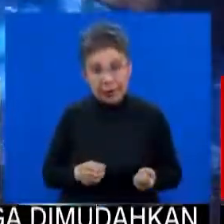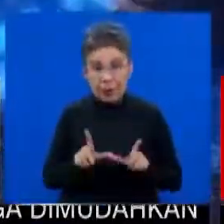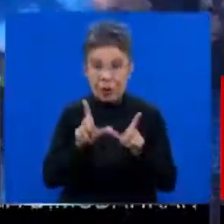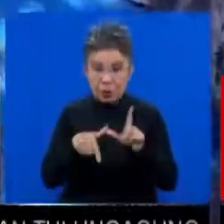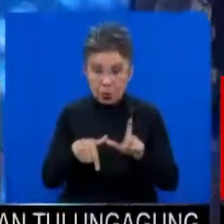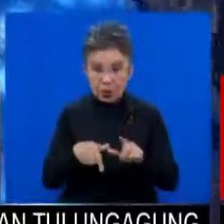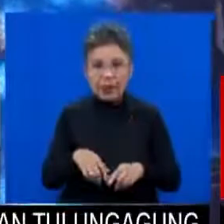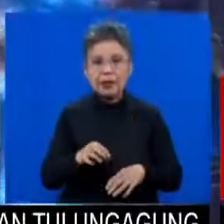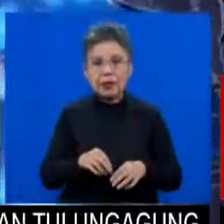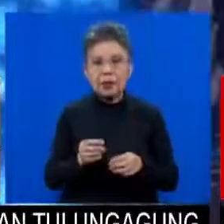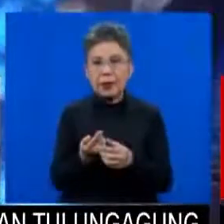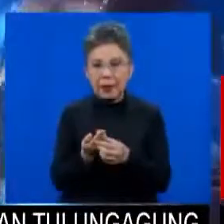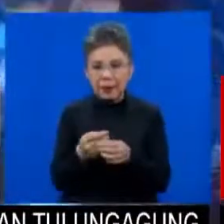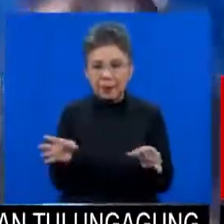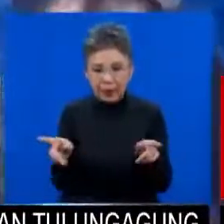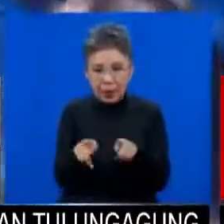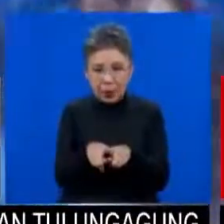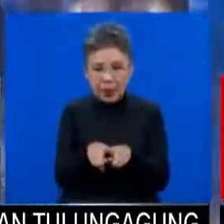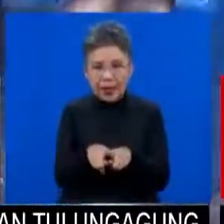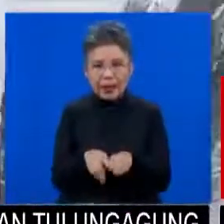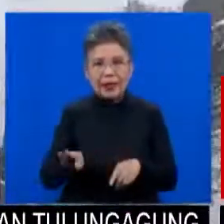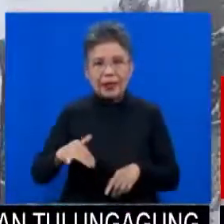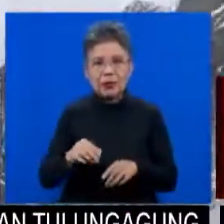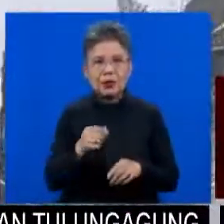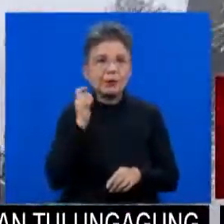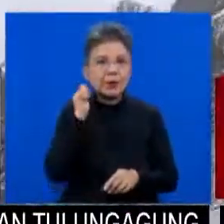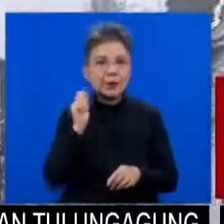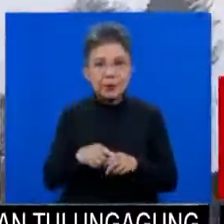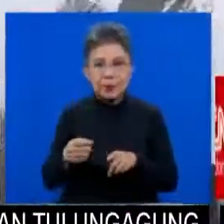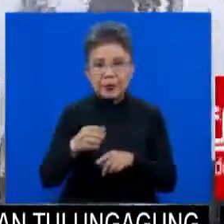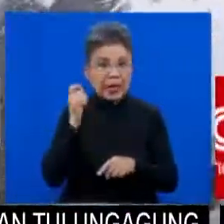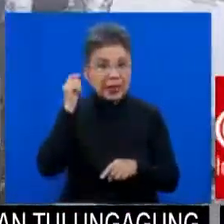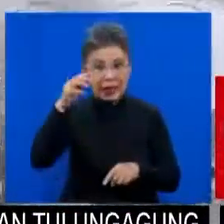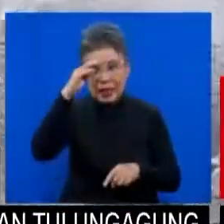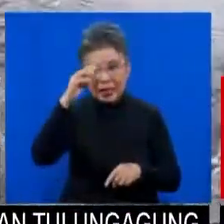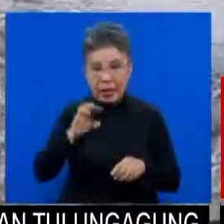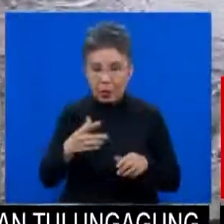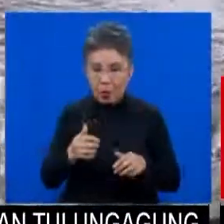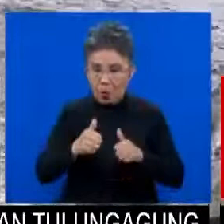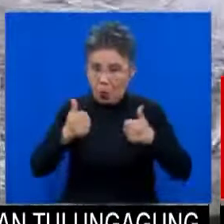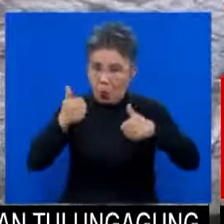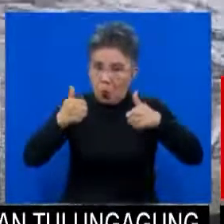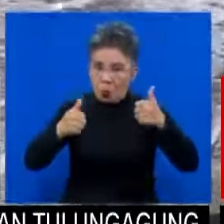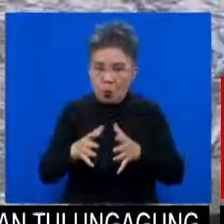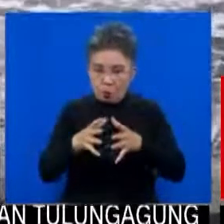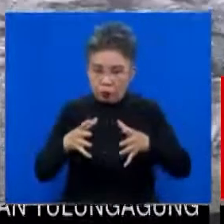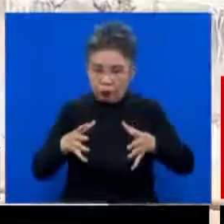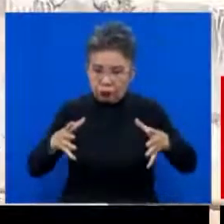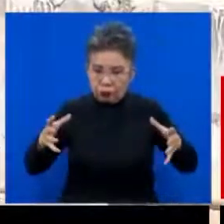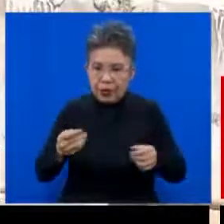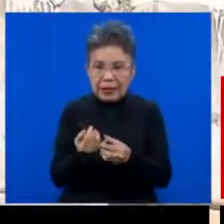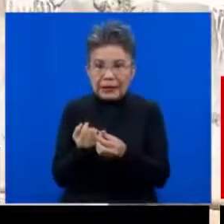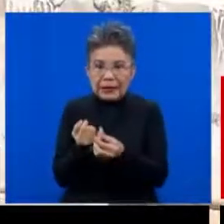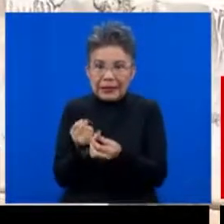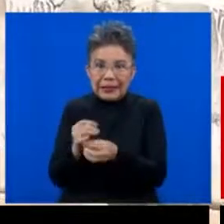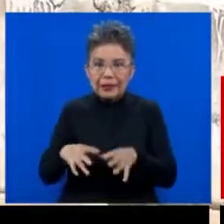warung-warung, Bejo juga mampu melakukan perkawinan induk ikan lele betina dengan pejantan sehingga benih lele terus bertambah. Khususnya